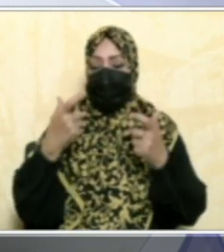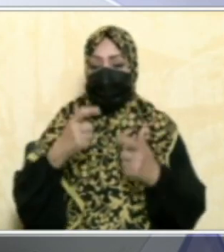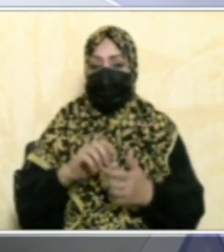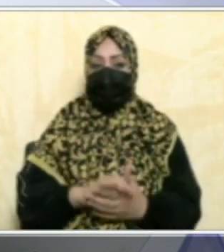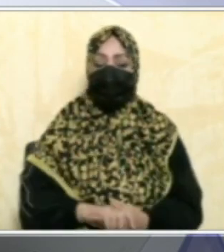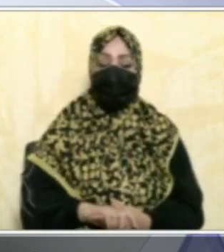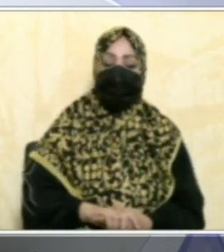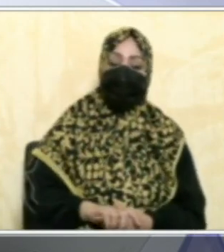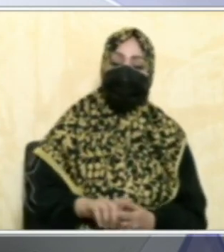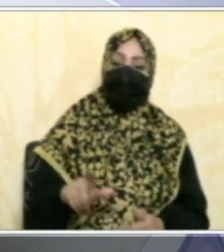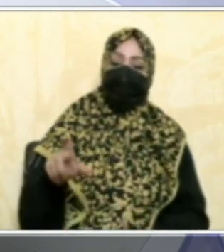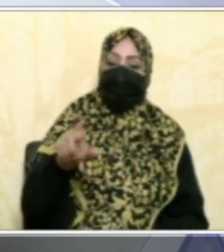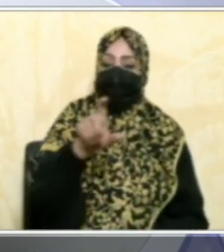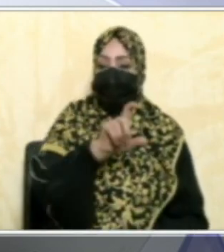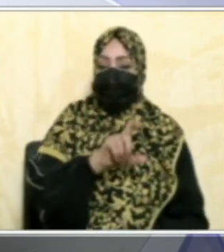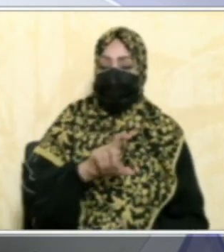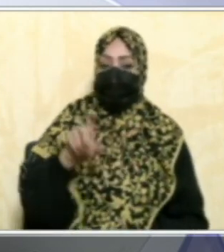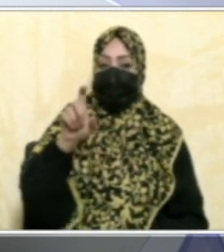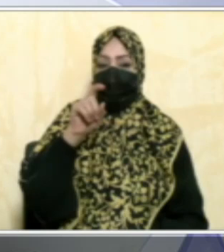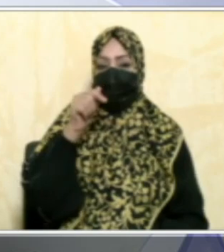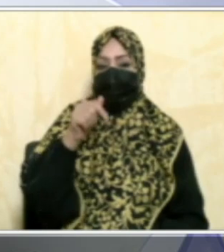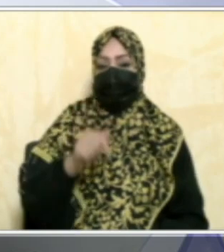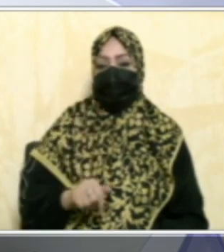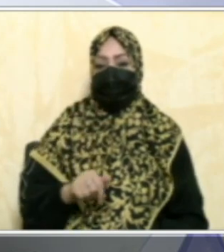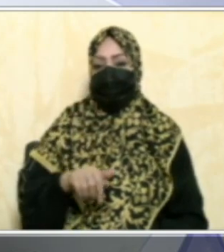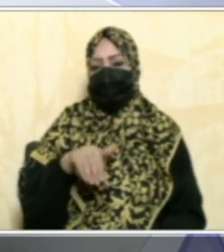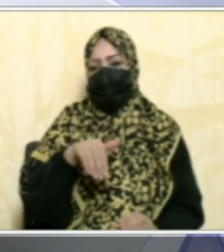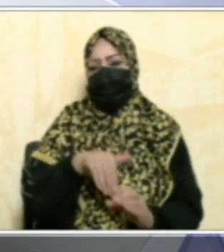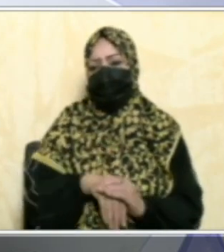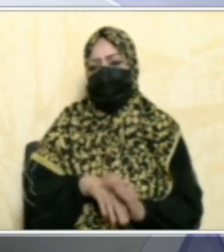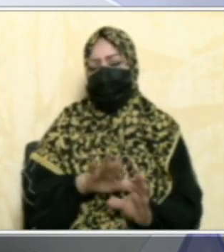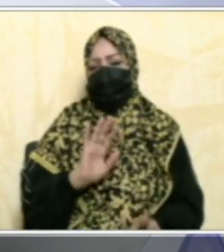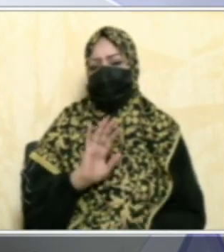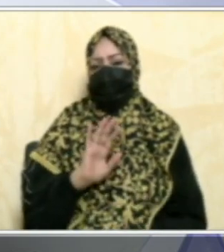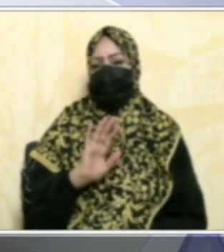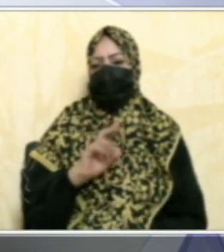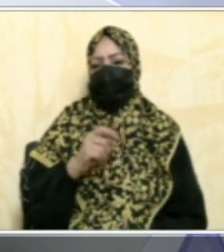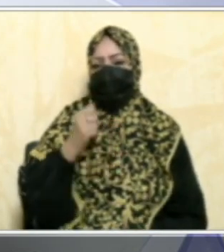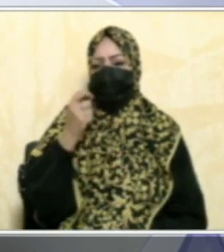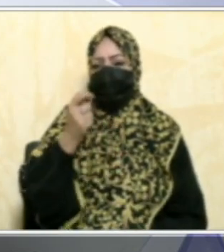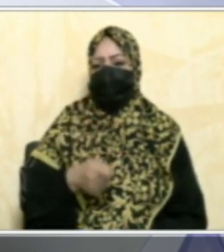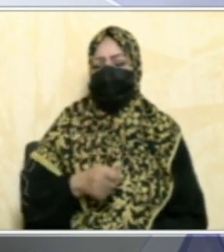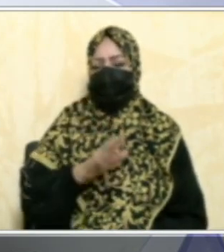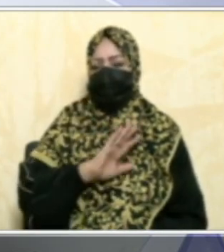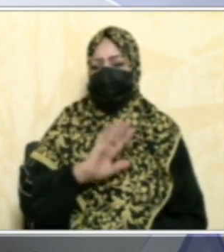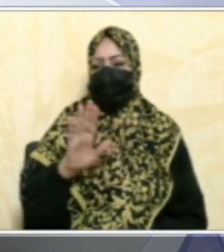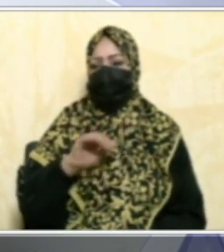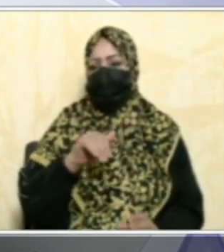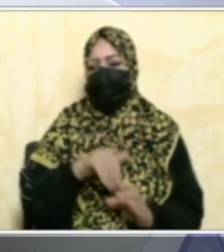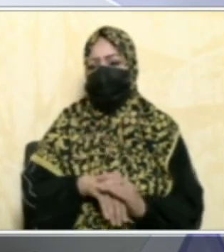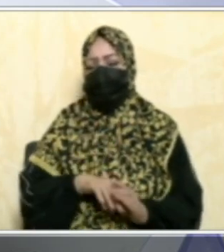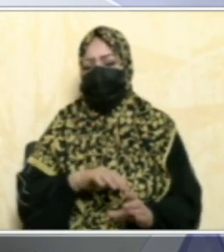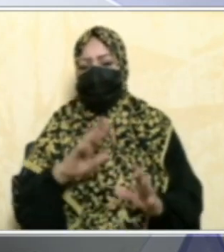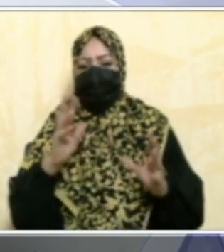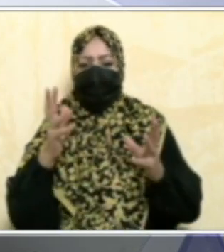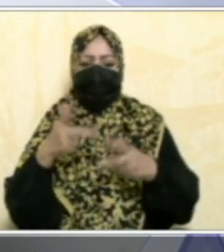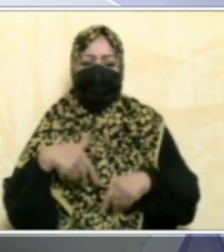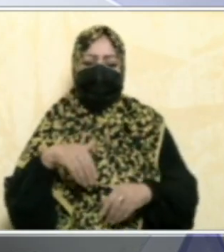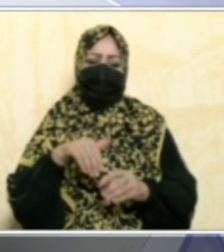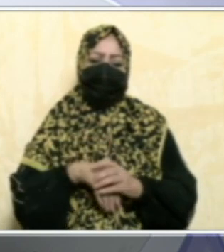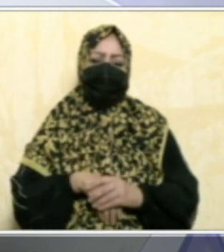في التقاعد ما عندكش دوام، لا تطالبين بالدوام، فاللي تاخذيه من المرتب هذا